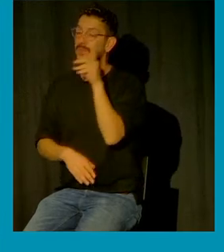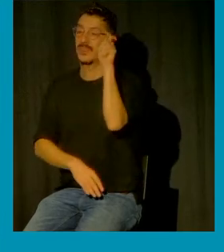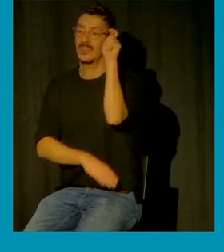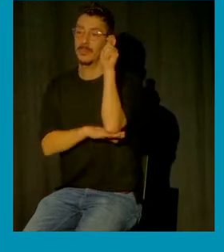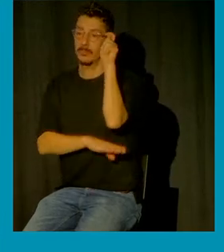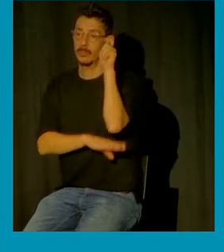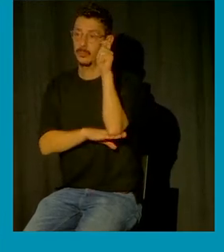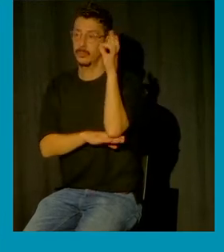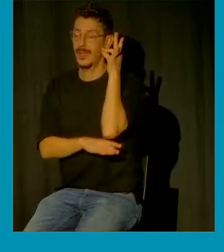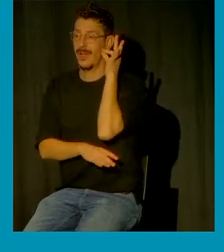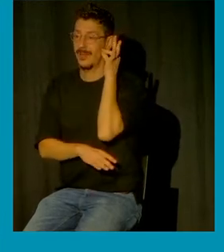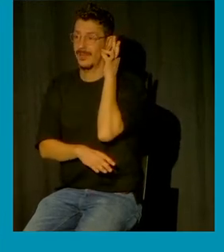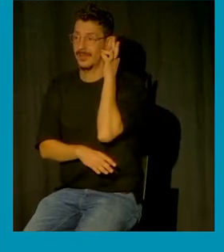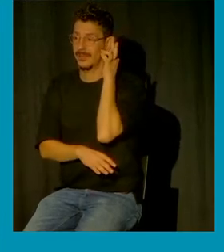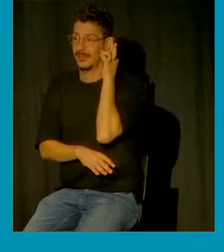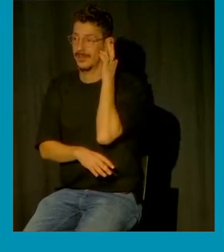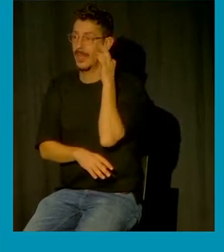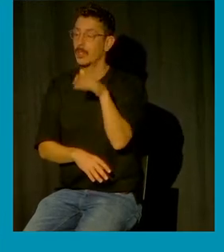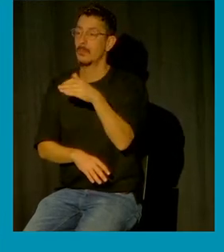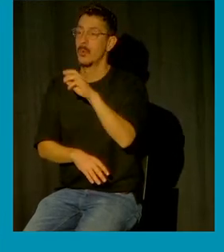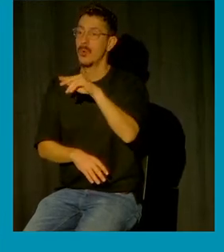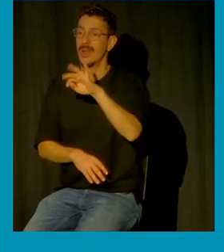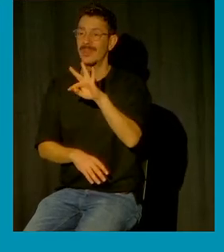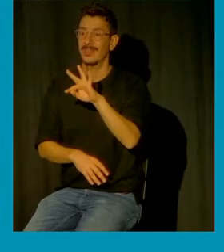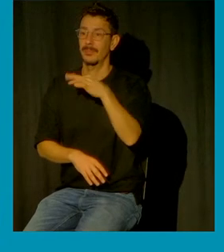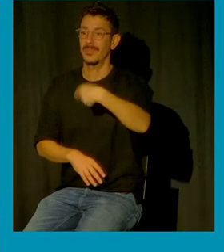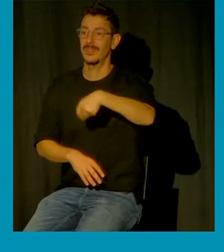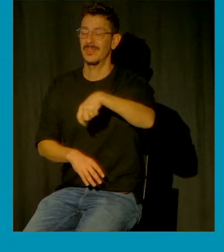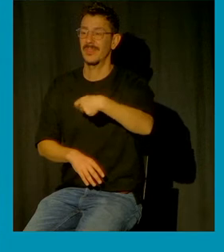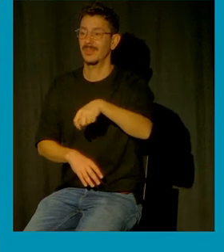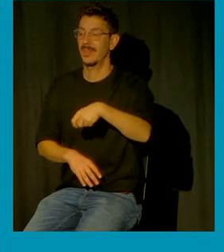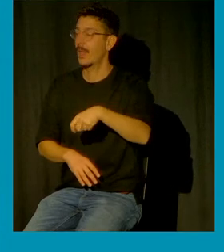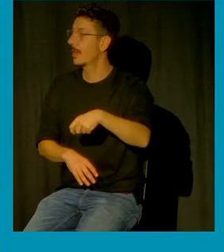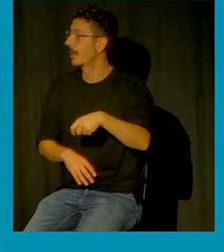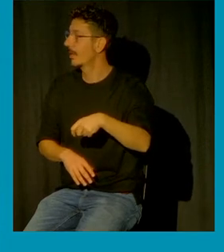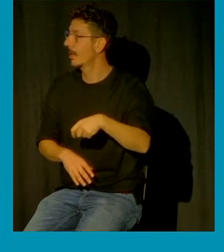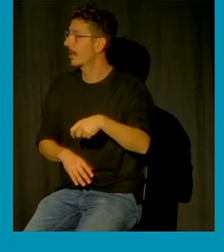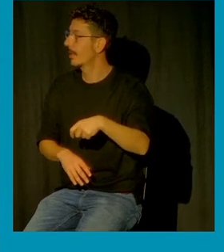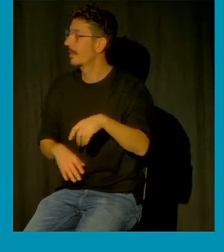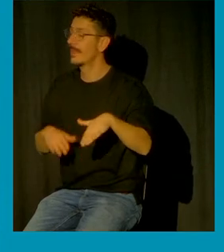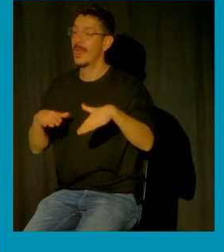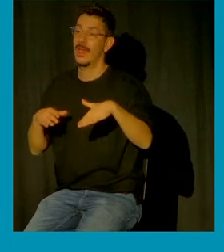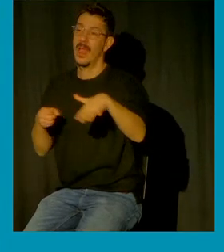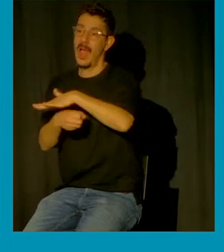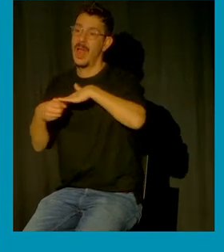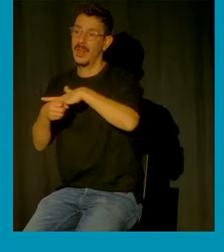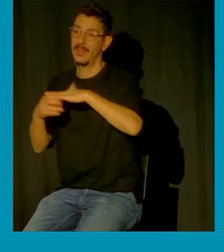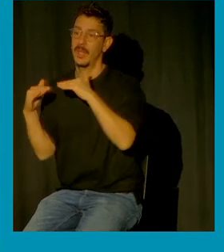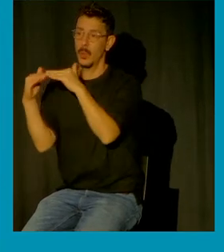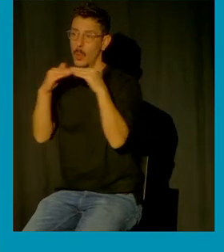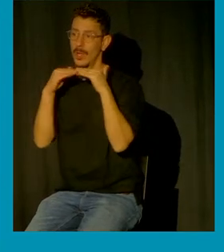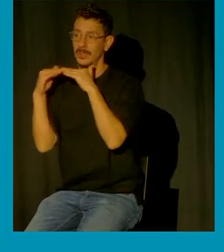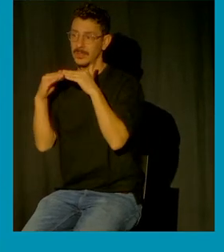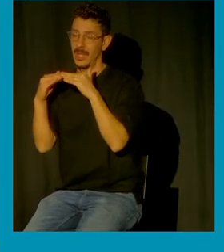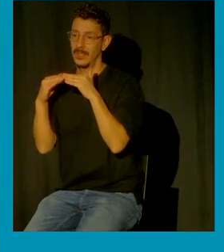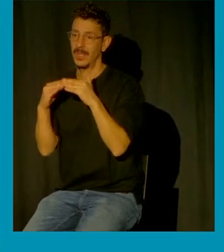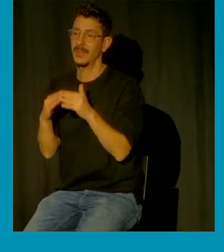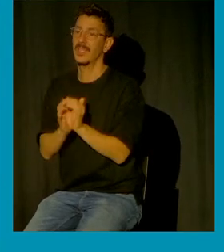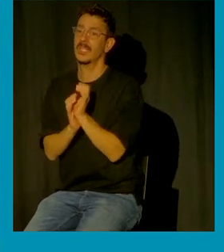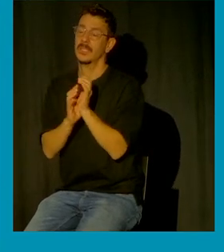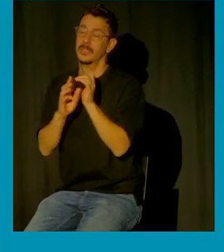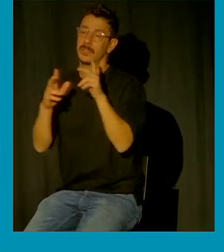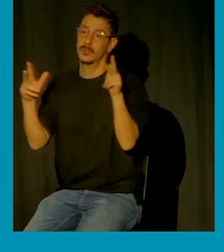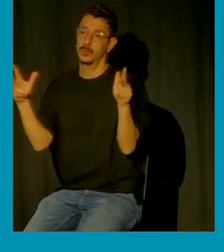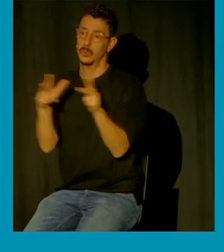Lluïsa Moret presidenta de l'àrea d'igualtat i sostén social aquí de la Diputació de Barcelona